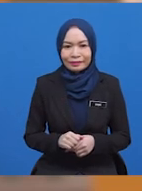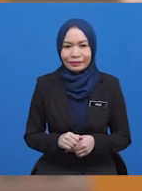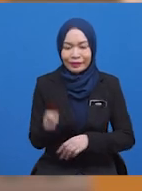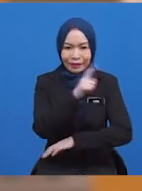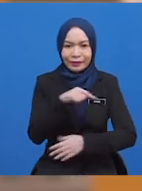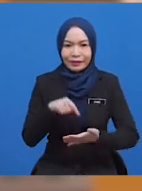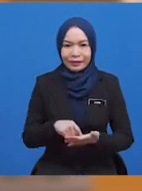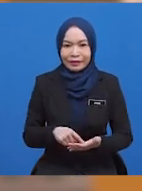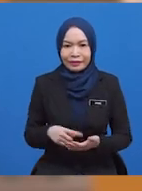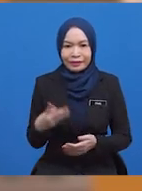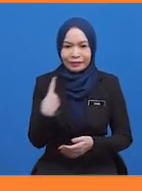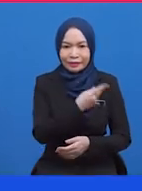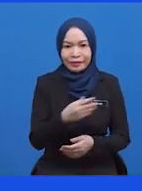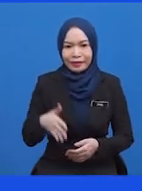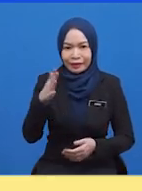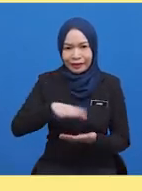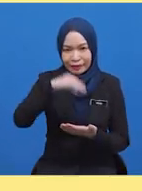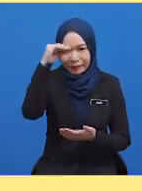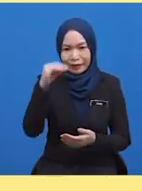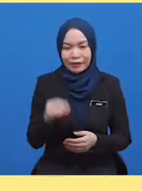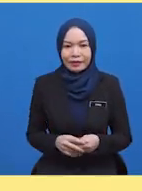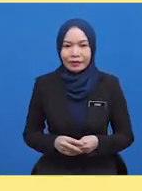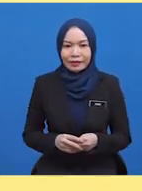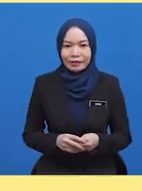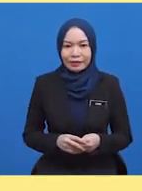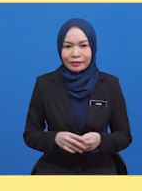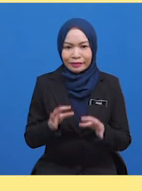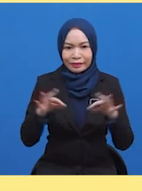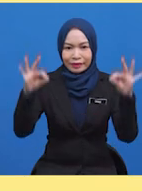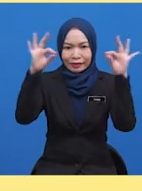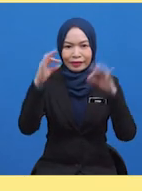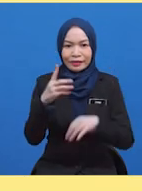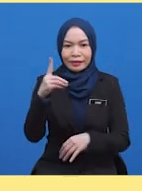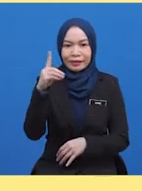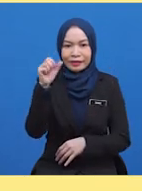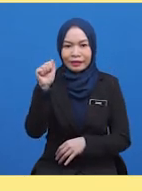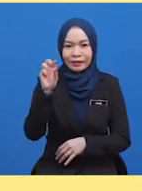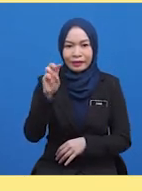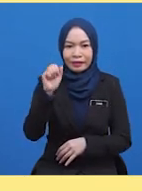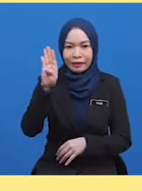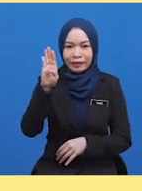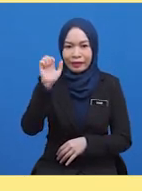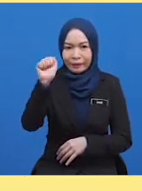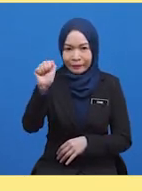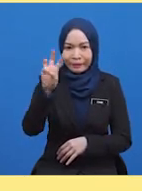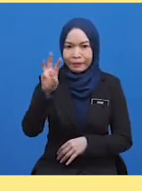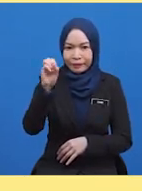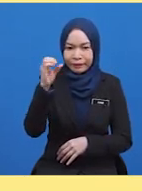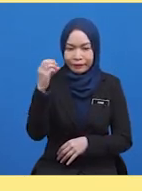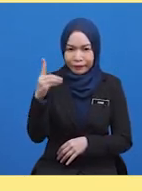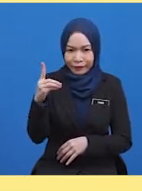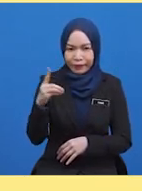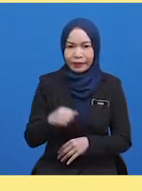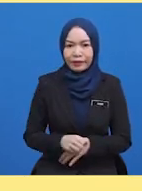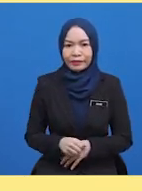secara terperinci tentang cerpen boat karya Jonathan kondo berdasarkan